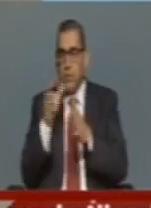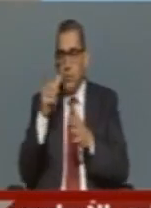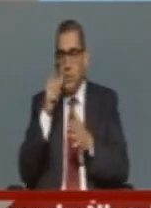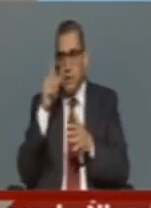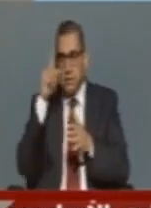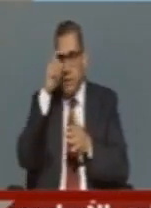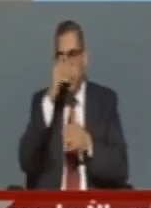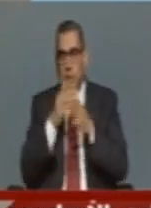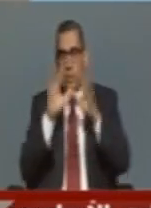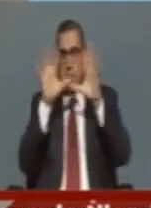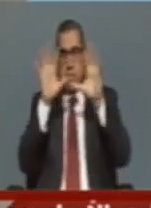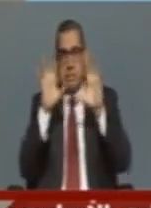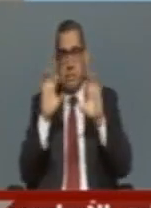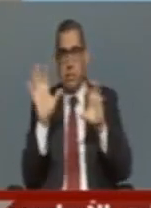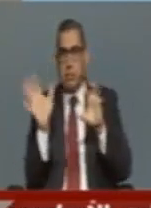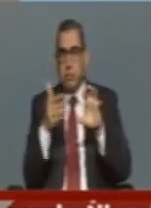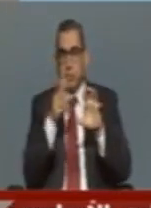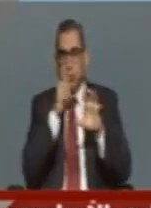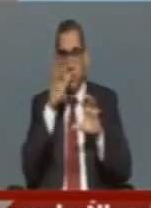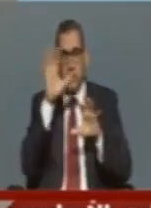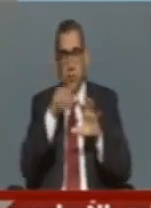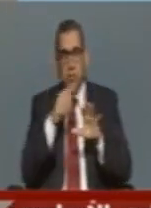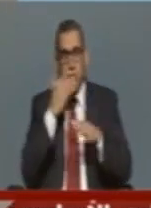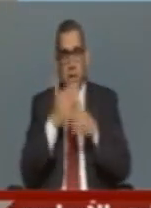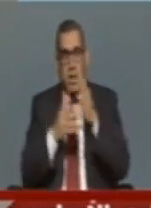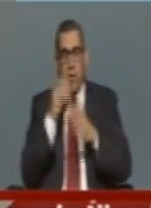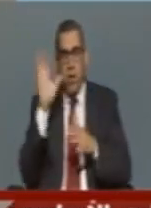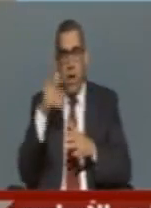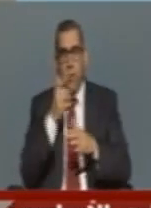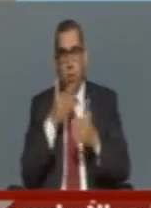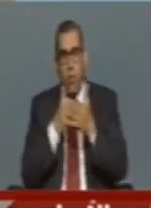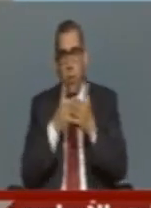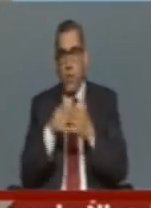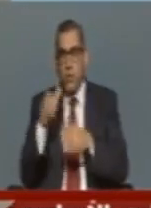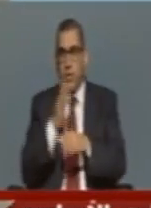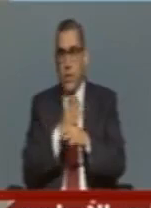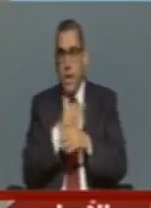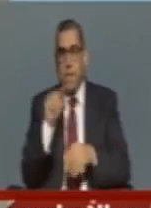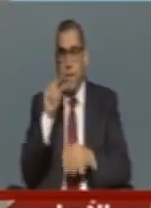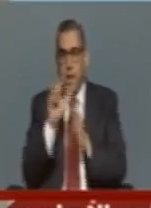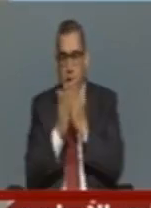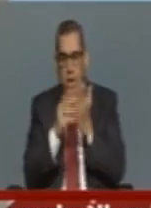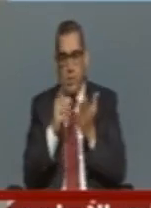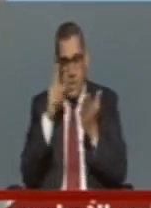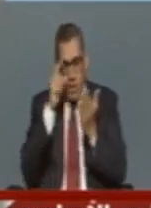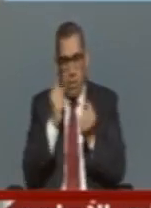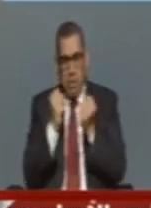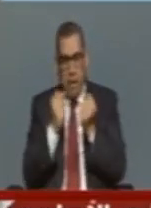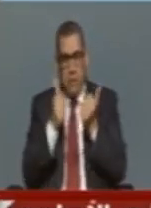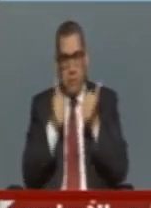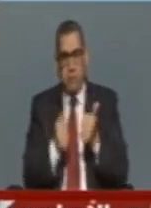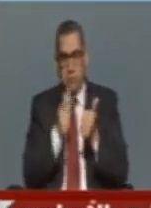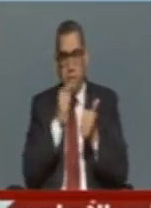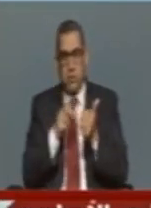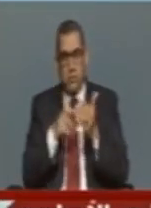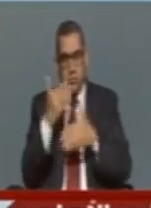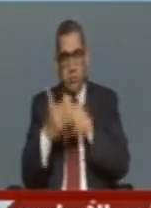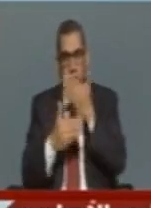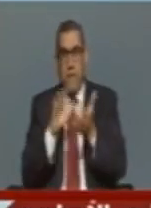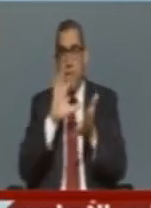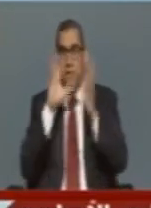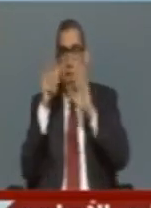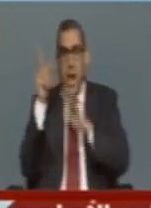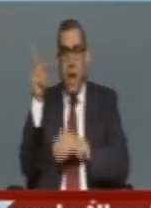من الناحية التركيبية والوظيفية، مناهج جامدة، في حين أن الثورة العالم كله الآن